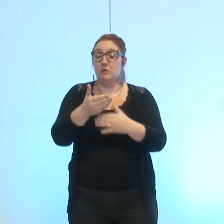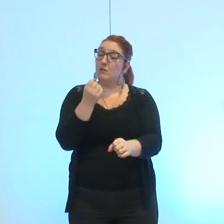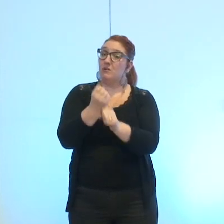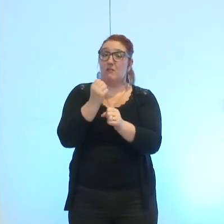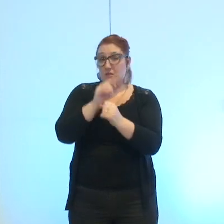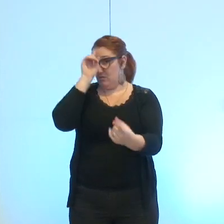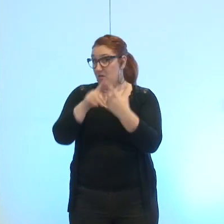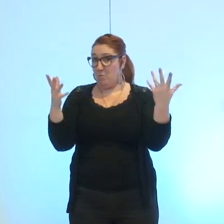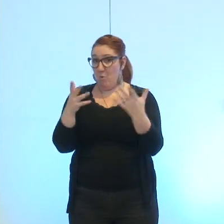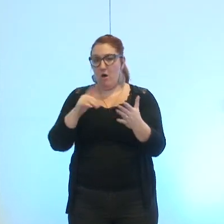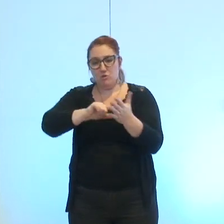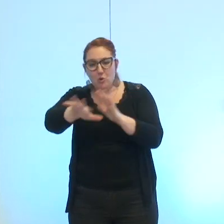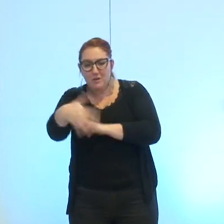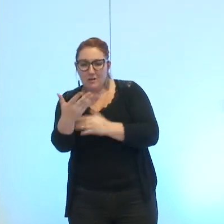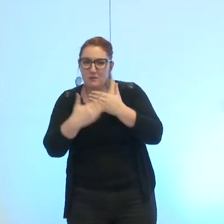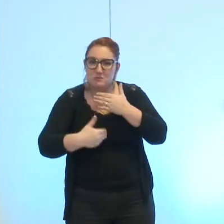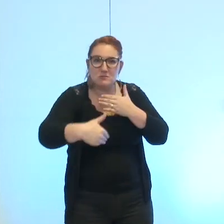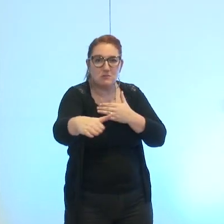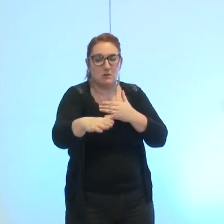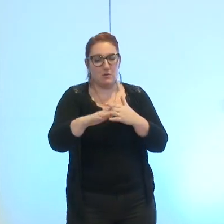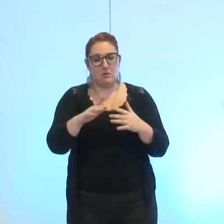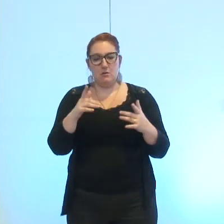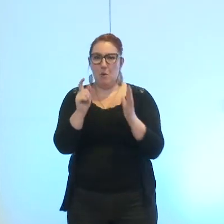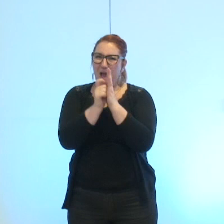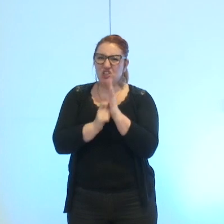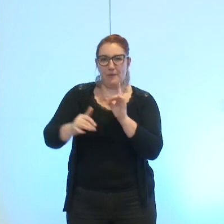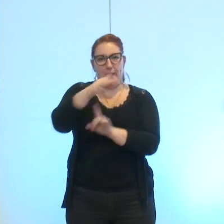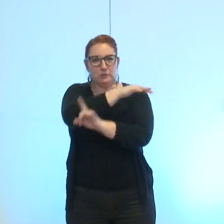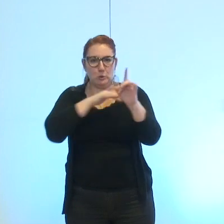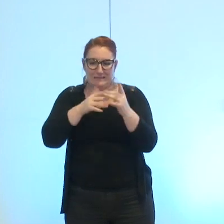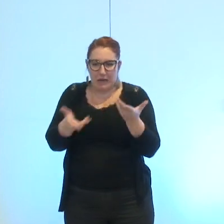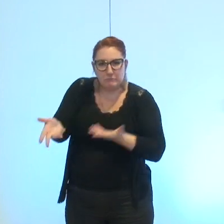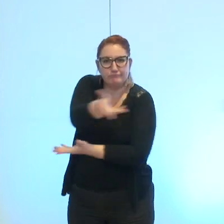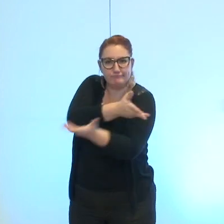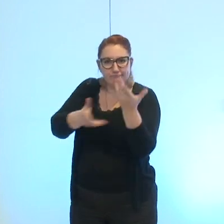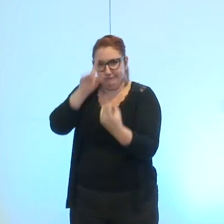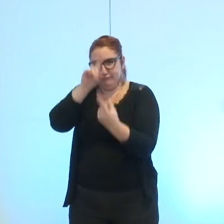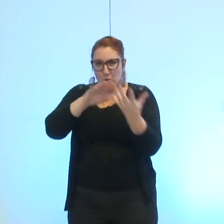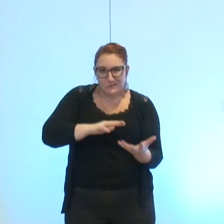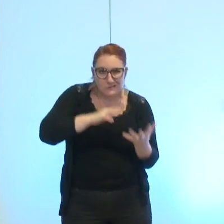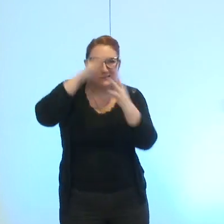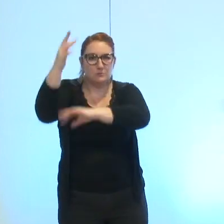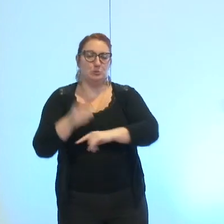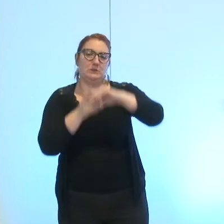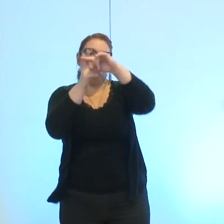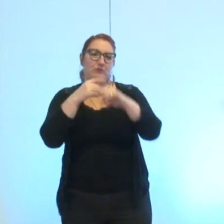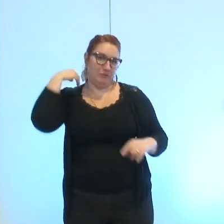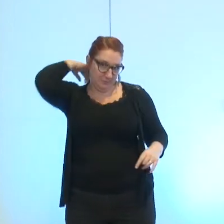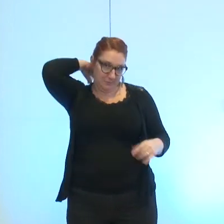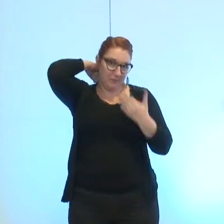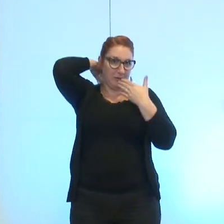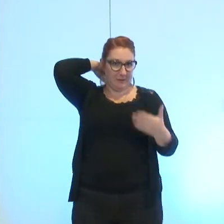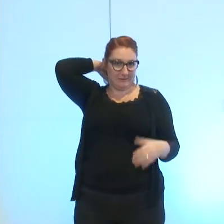et suivantes un travail autour d'un agenda social qui nous permettra d'avancer dans le bon sens